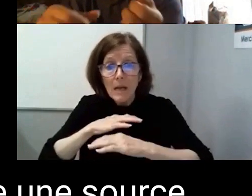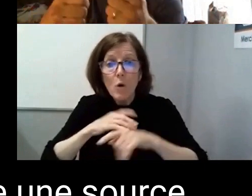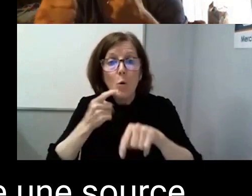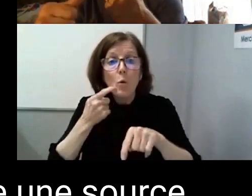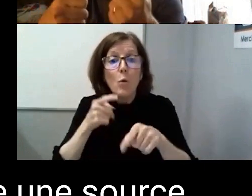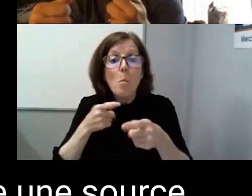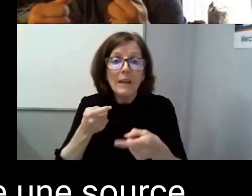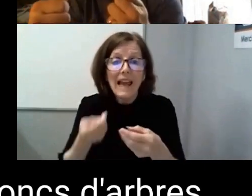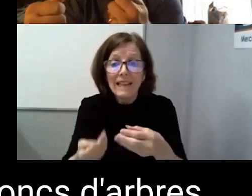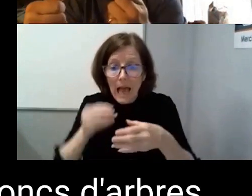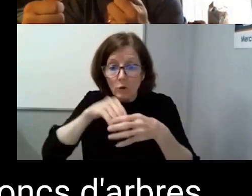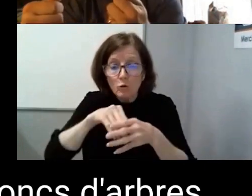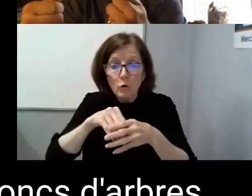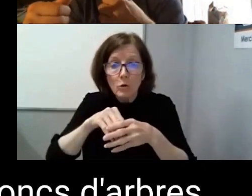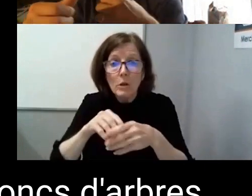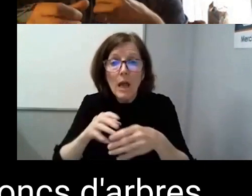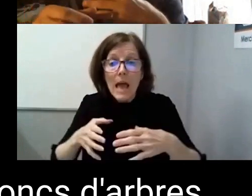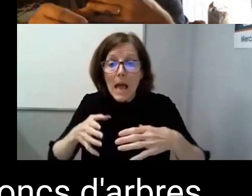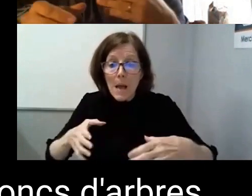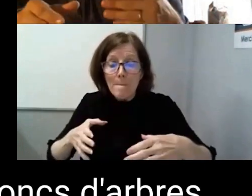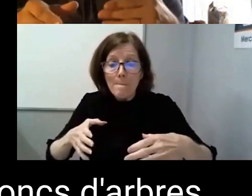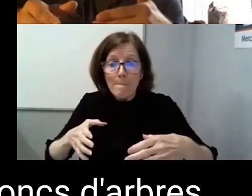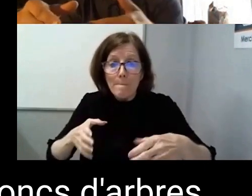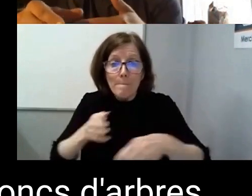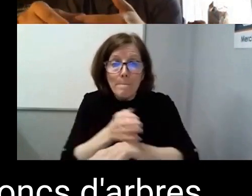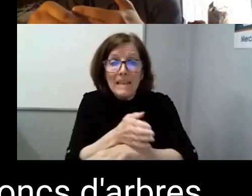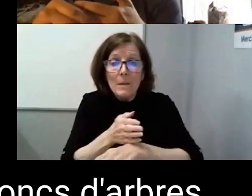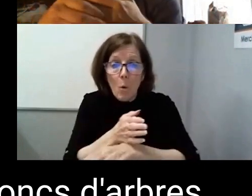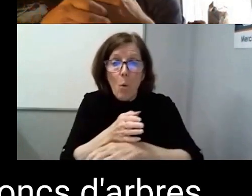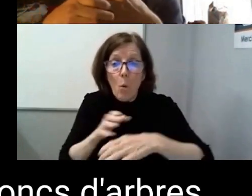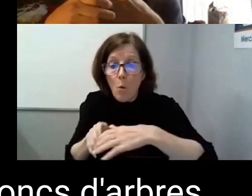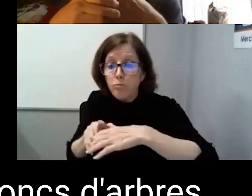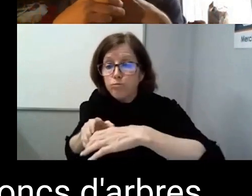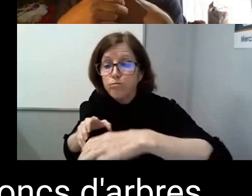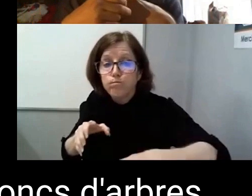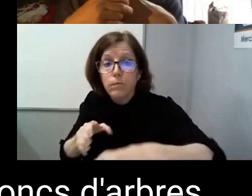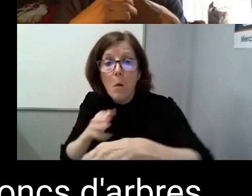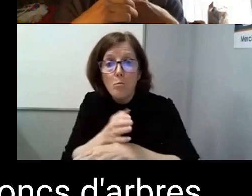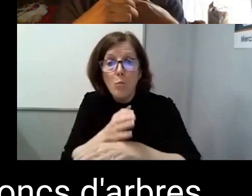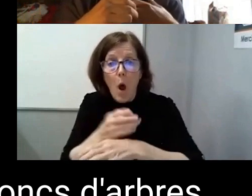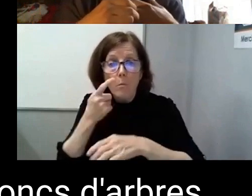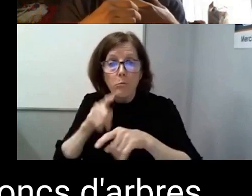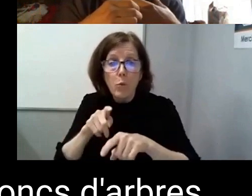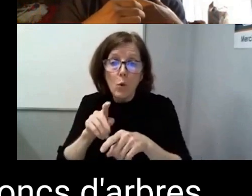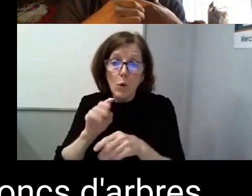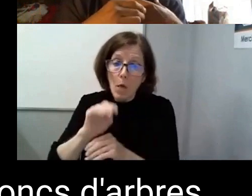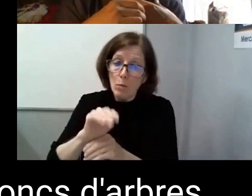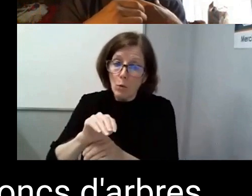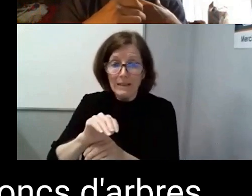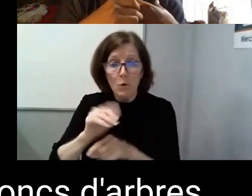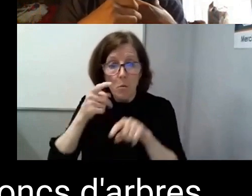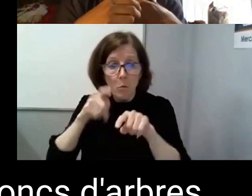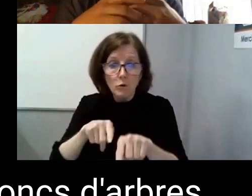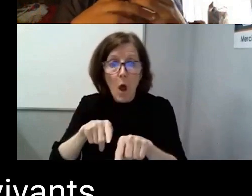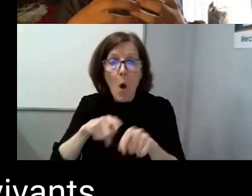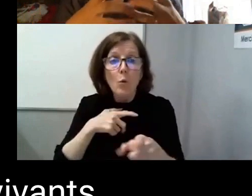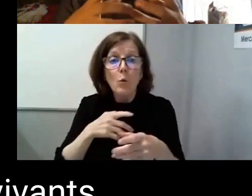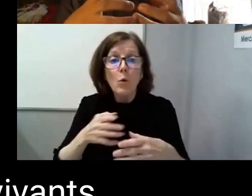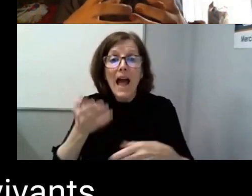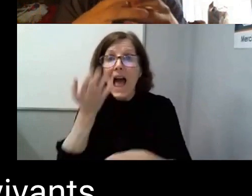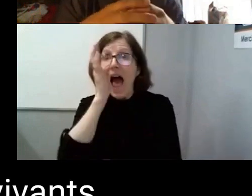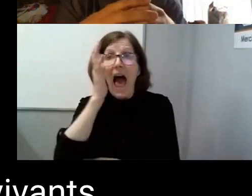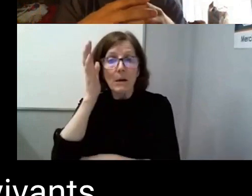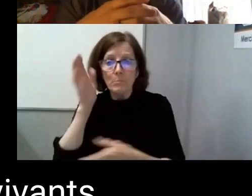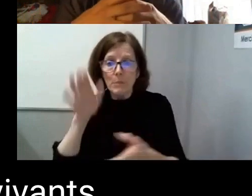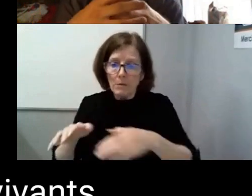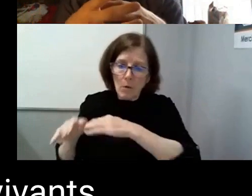bois comme une source de nourriture. On pourrait l'intégrer à des troncs d'arbres ou des